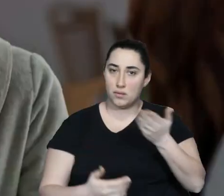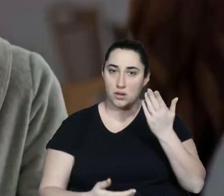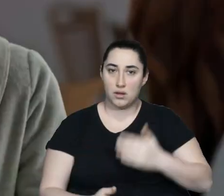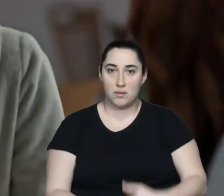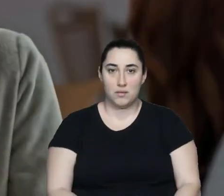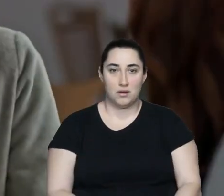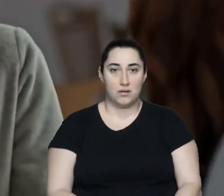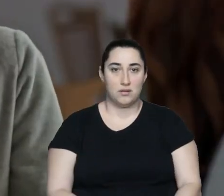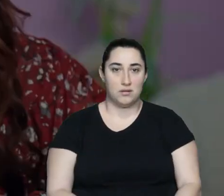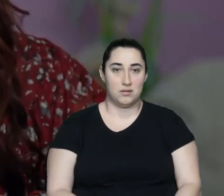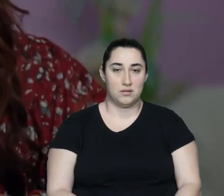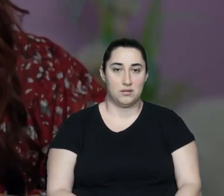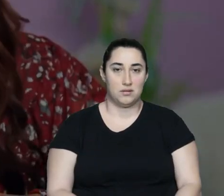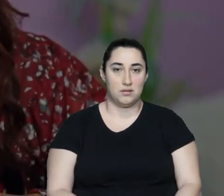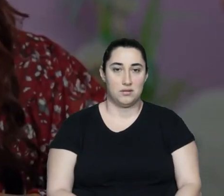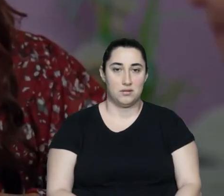haber?